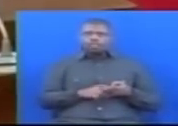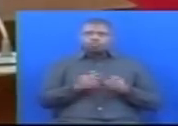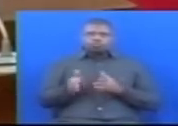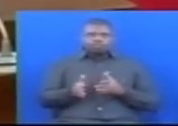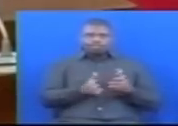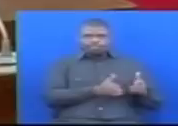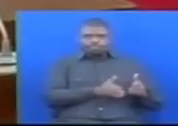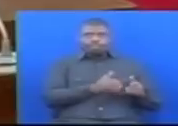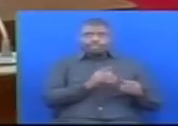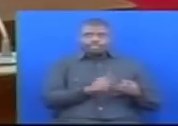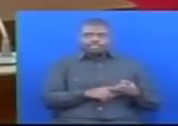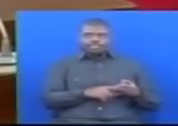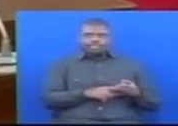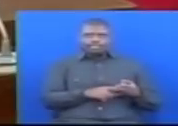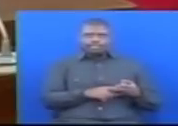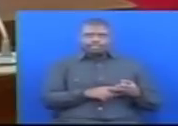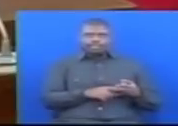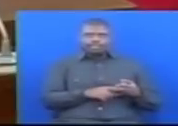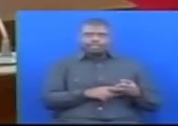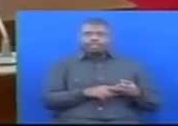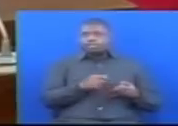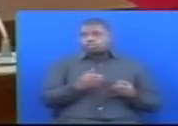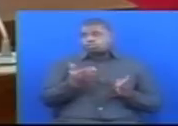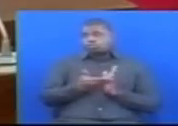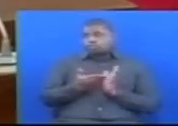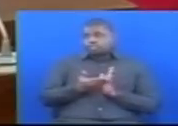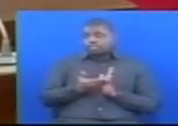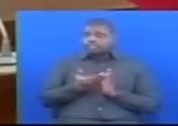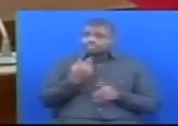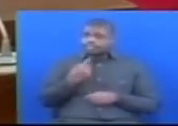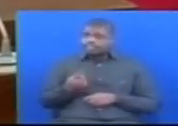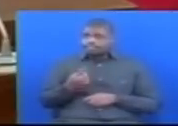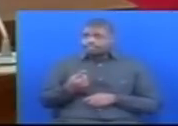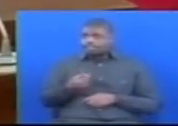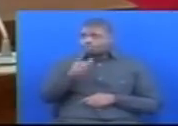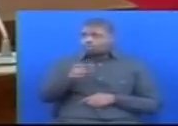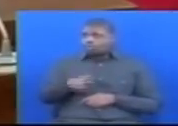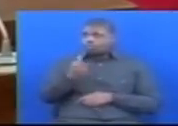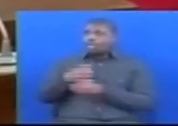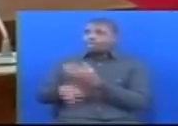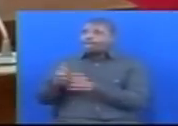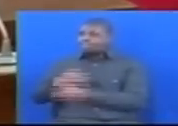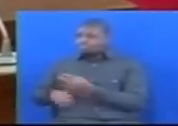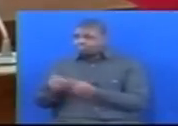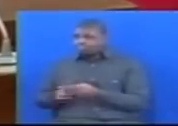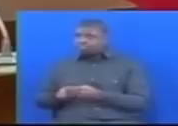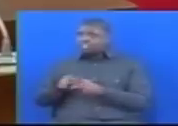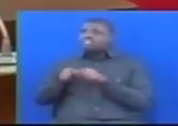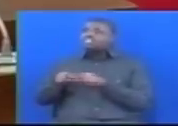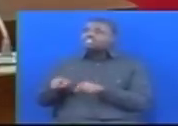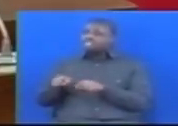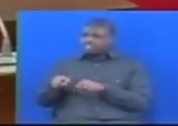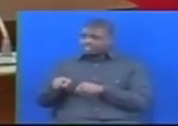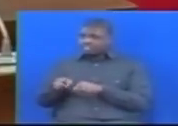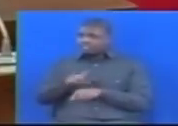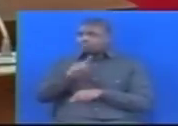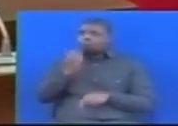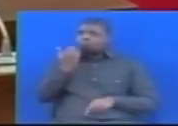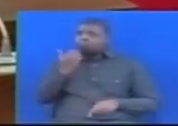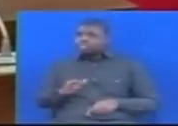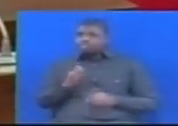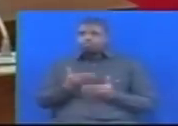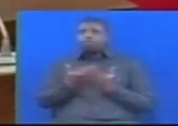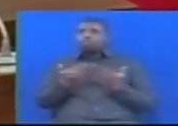upande wa shule ambayo imezungumza ya Katumba, niseme tu kwamba kwa swala la watu wenye ulemavu, hilo ni swala muhimu